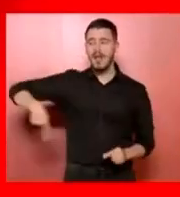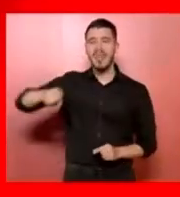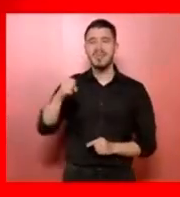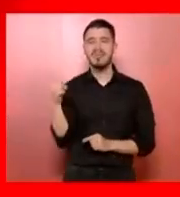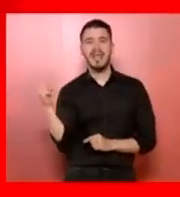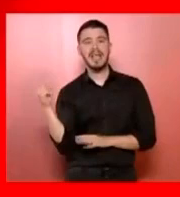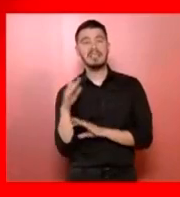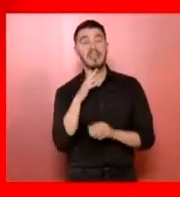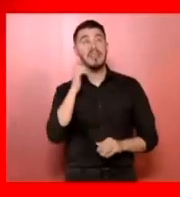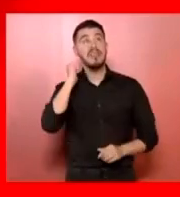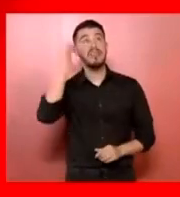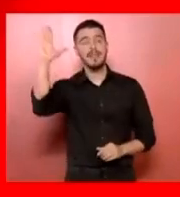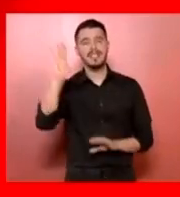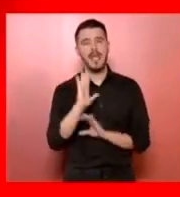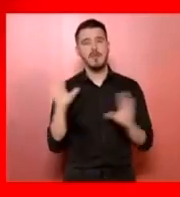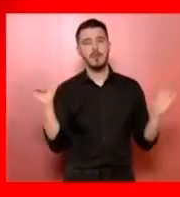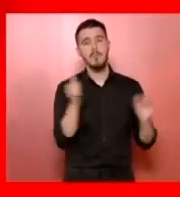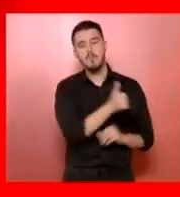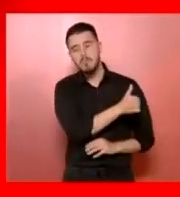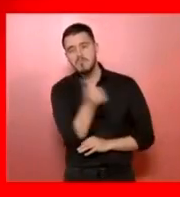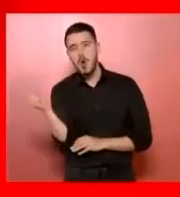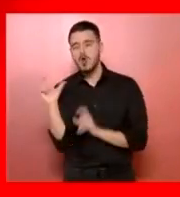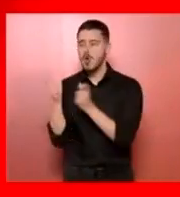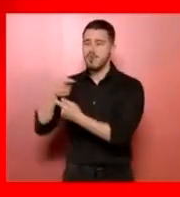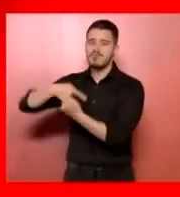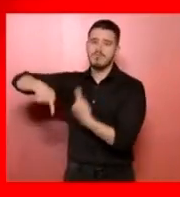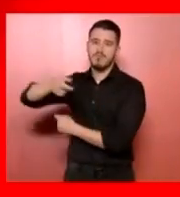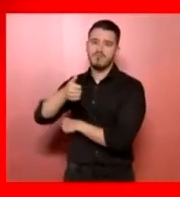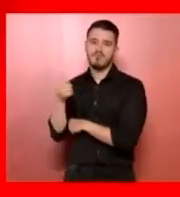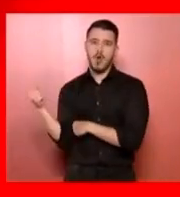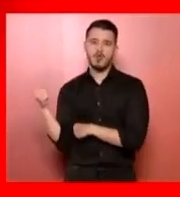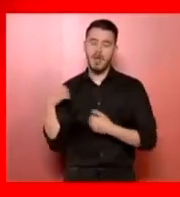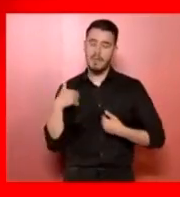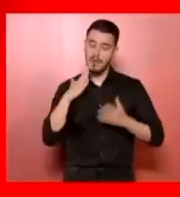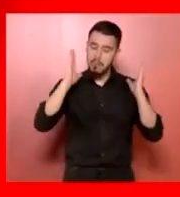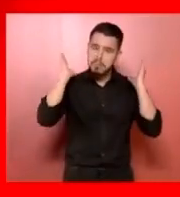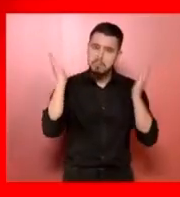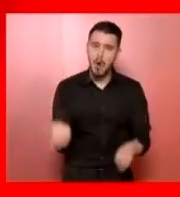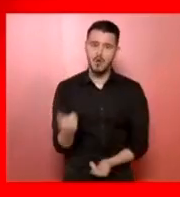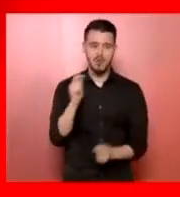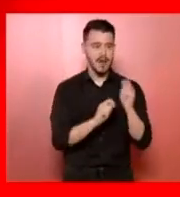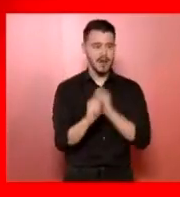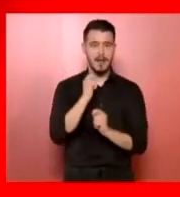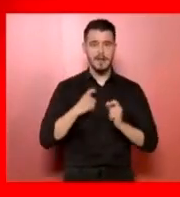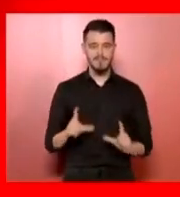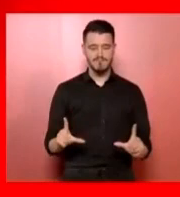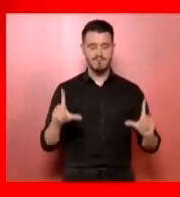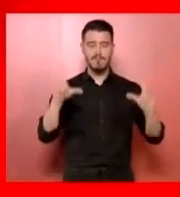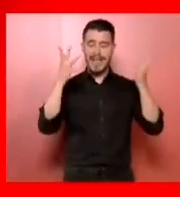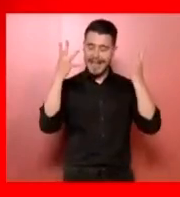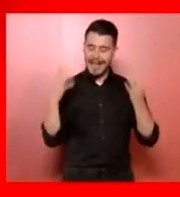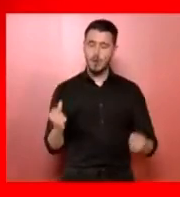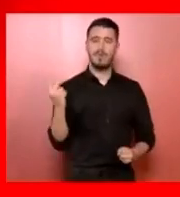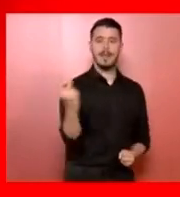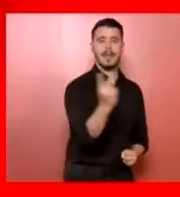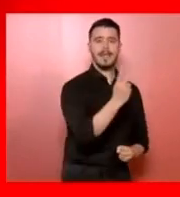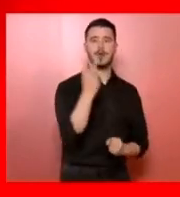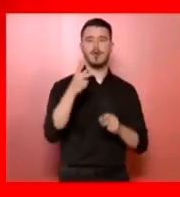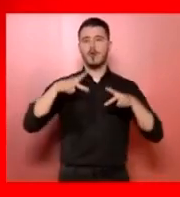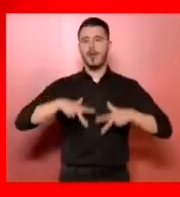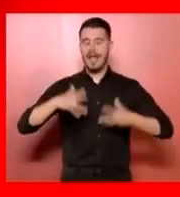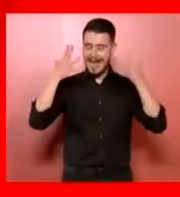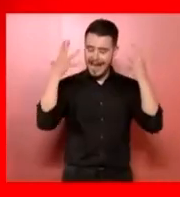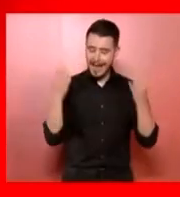μαζί πλουσιότεροι. Και όταν λέμε εμείς ότι έχουμε ένα κοινωνικό βιώσιμο